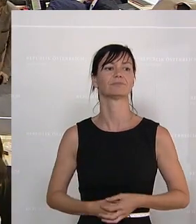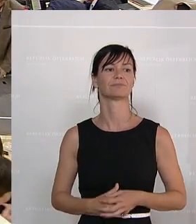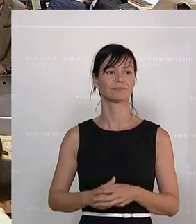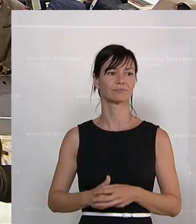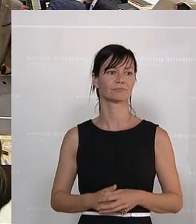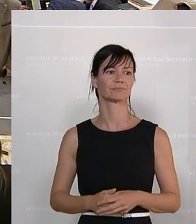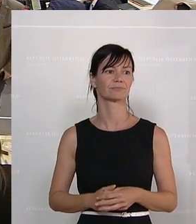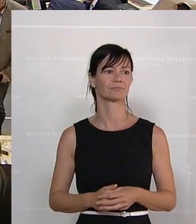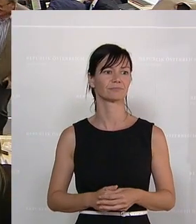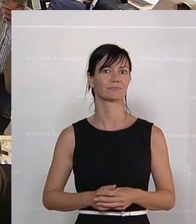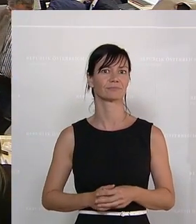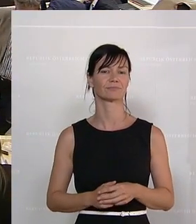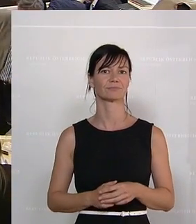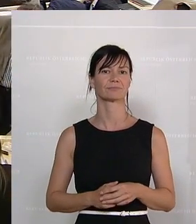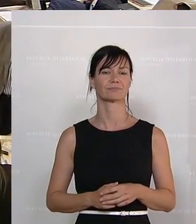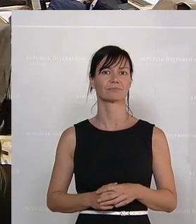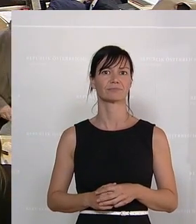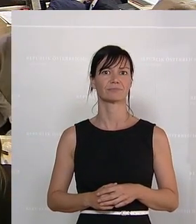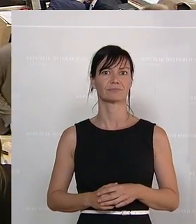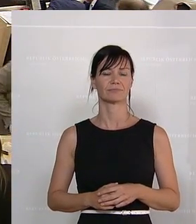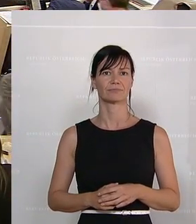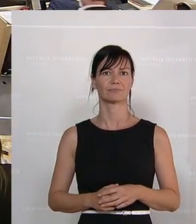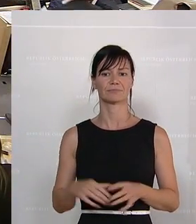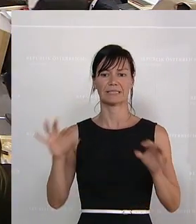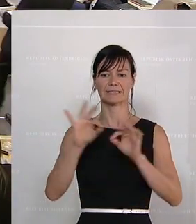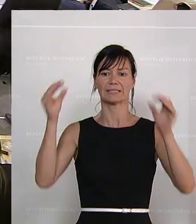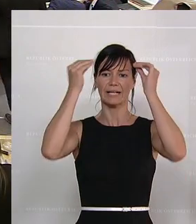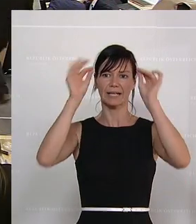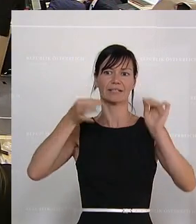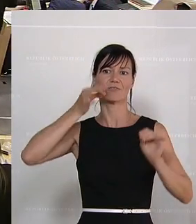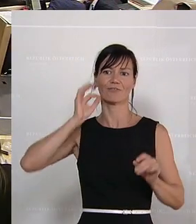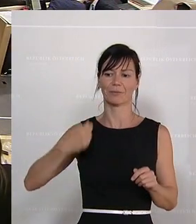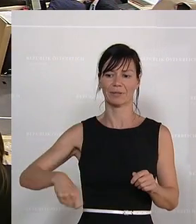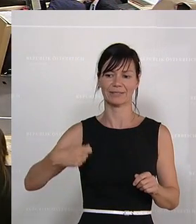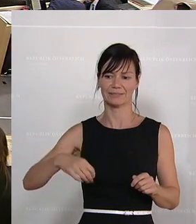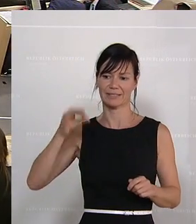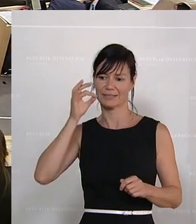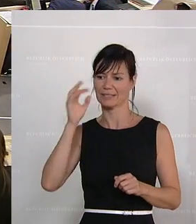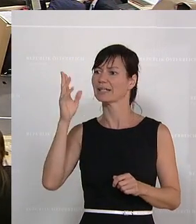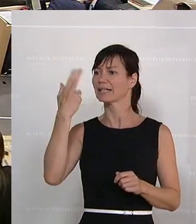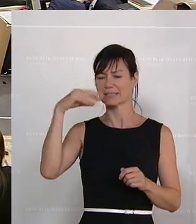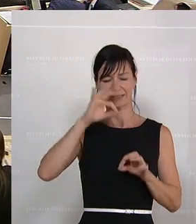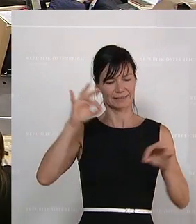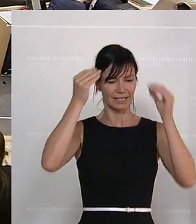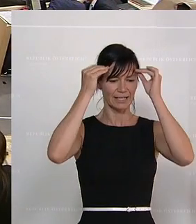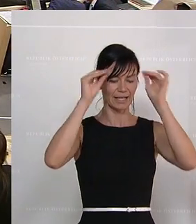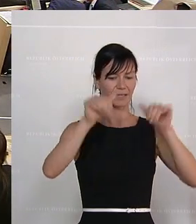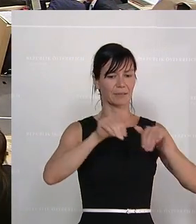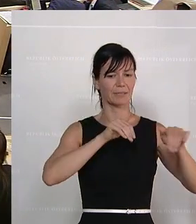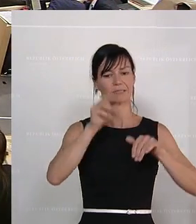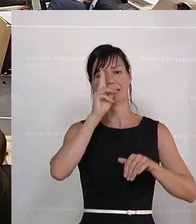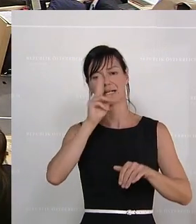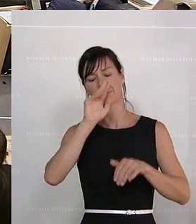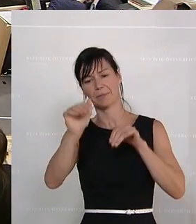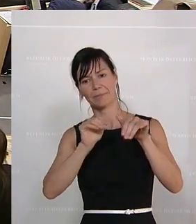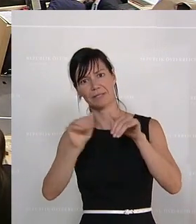beauftragung der informationskampagne kommt aus den ländern die rückmeldungen seien sehr gut an bord